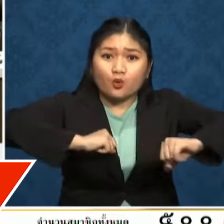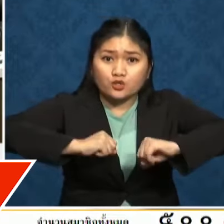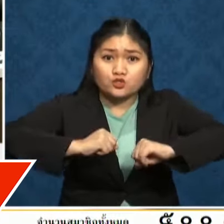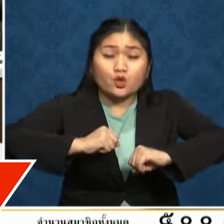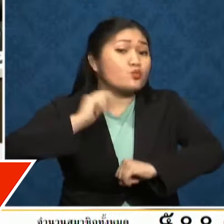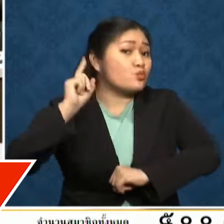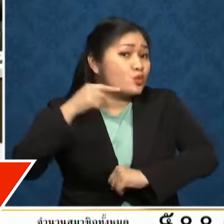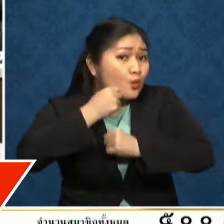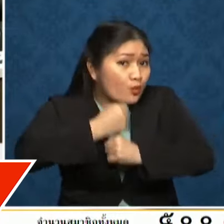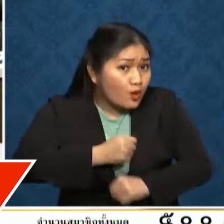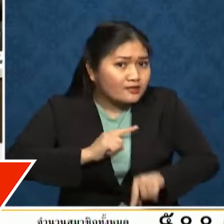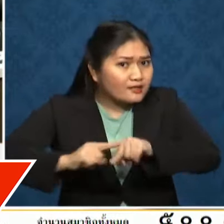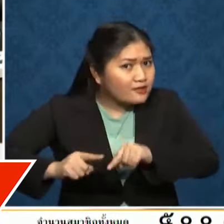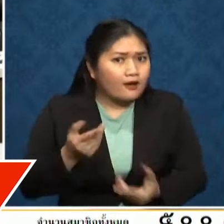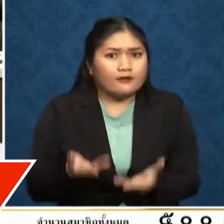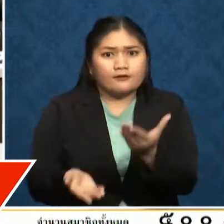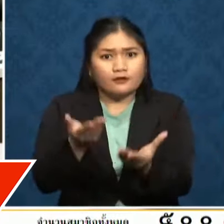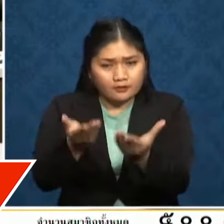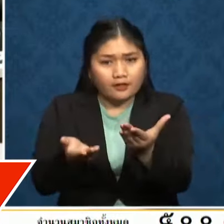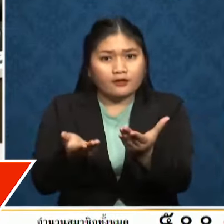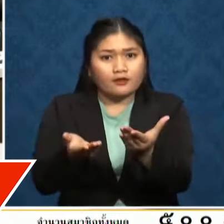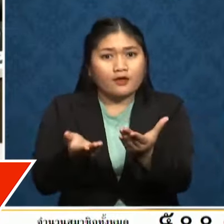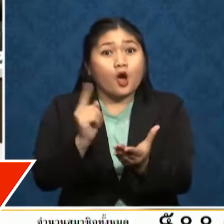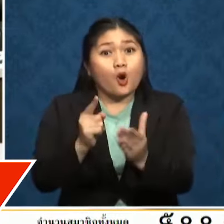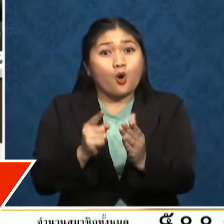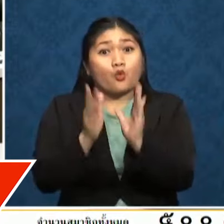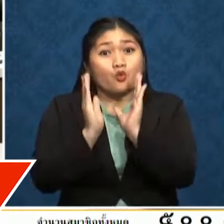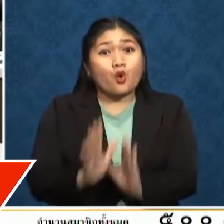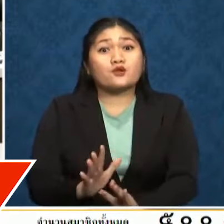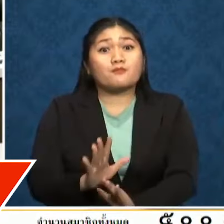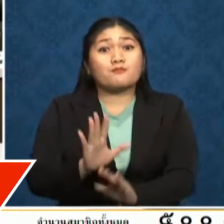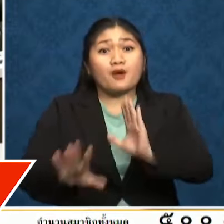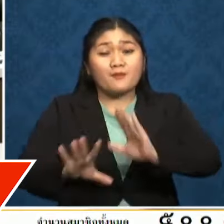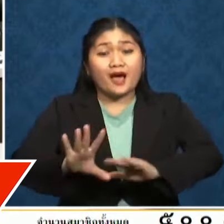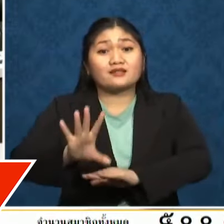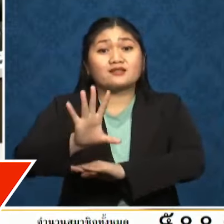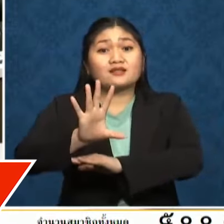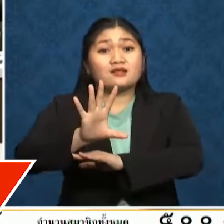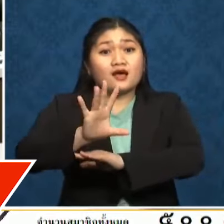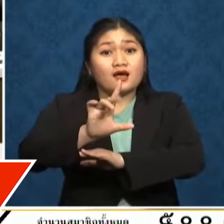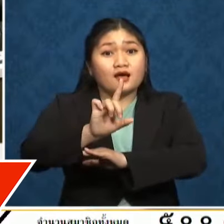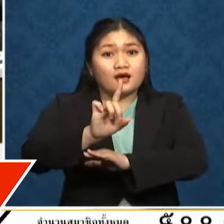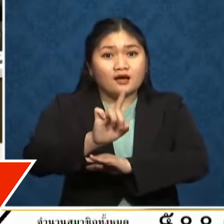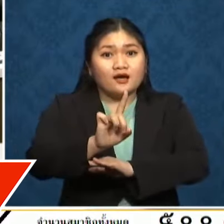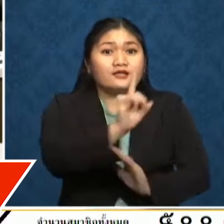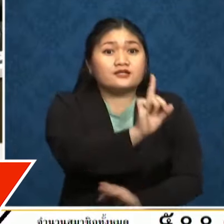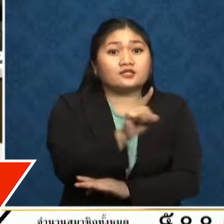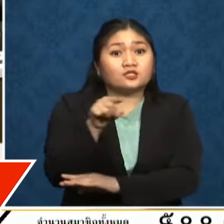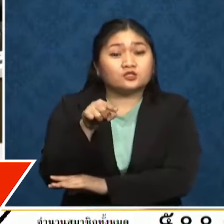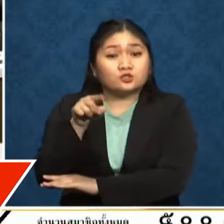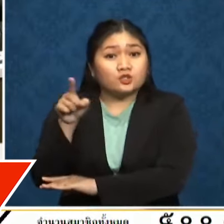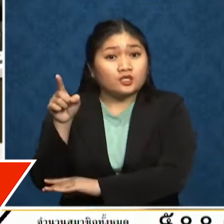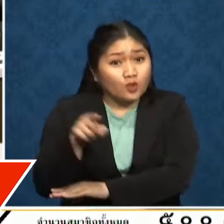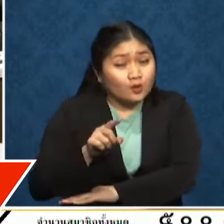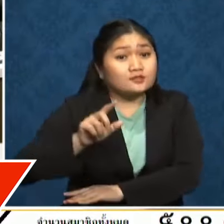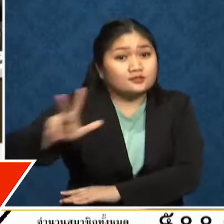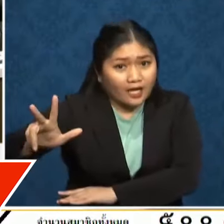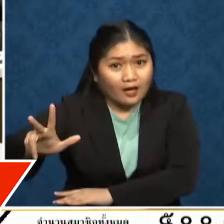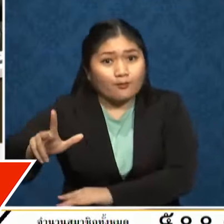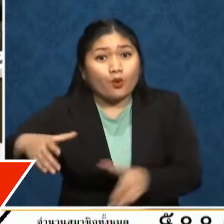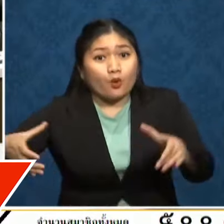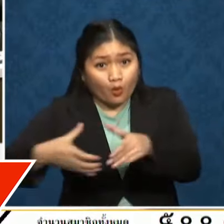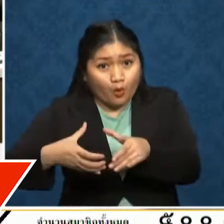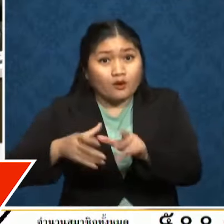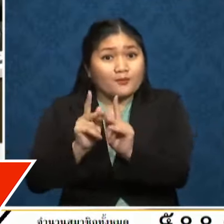ุสูงอายุู้พิการหรอได้ๆ ต่ๆ นนะครัจํานวนไม่น้อยกว่า 1 ใน 3 ของจํานวนกันมาธิการ